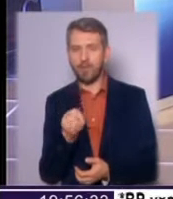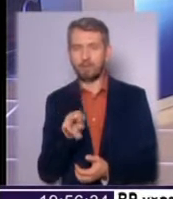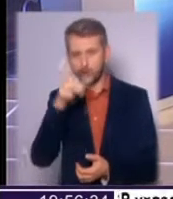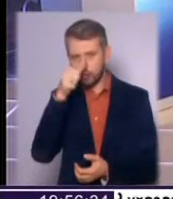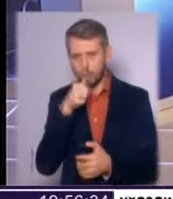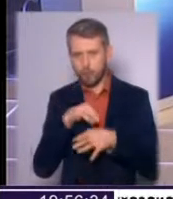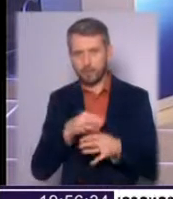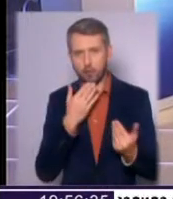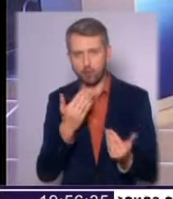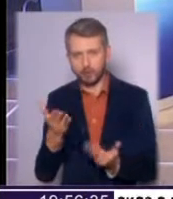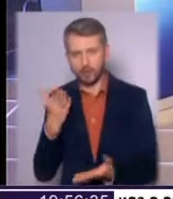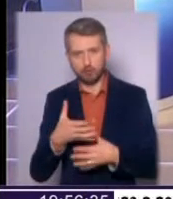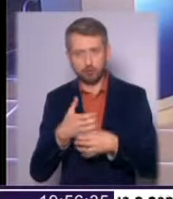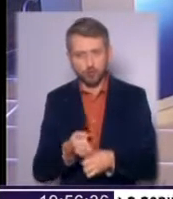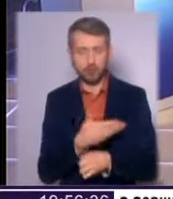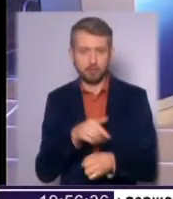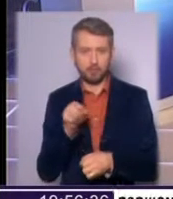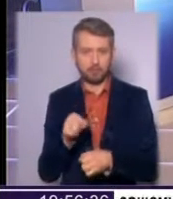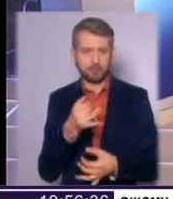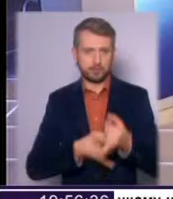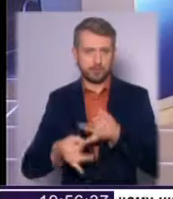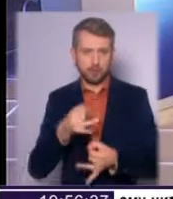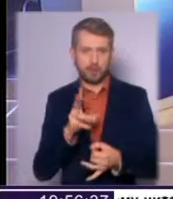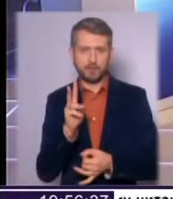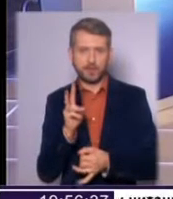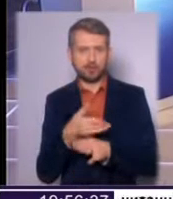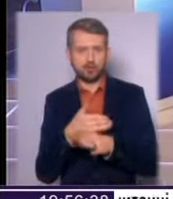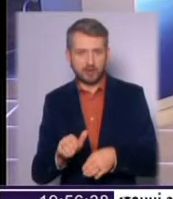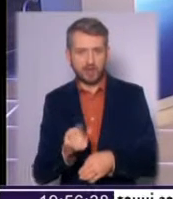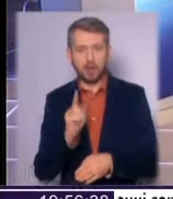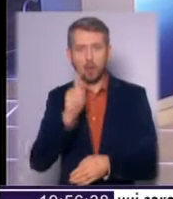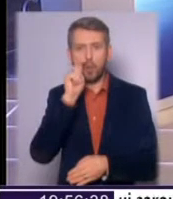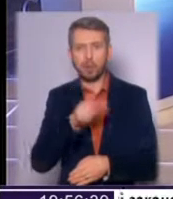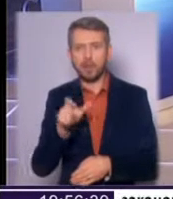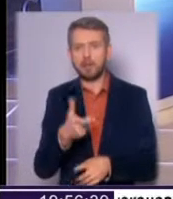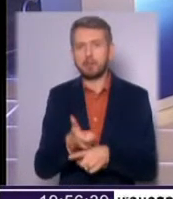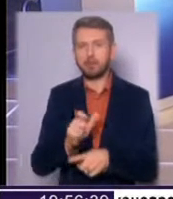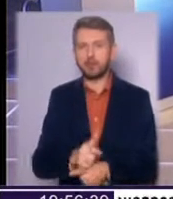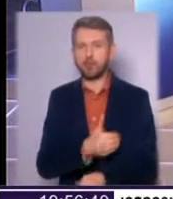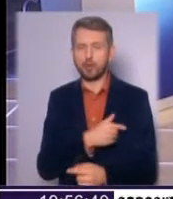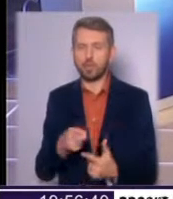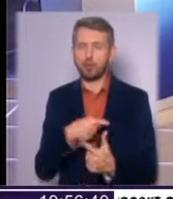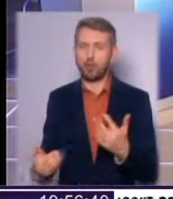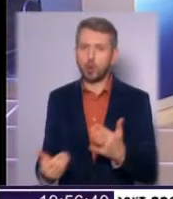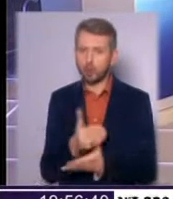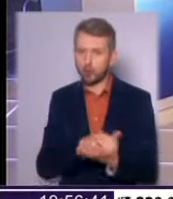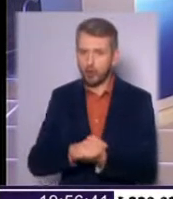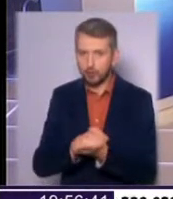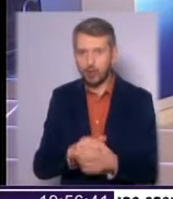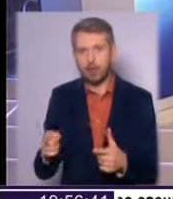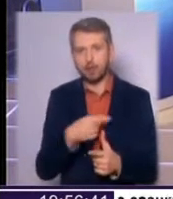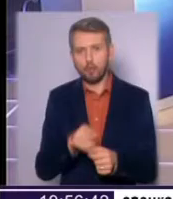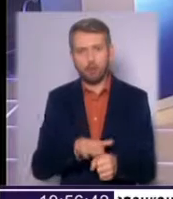опитування, і якщо коротко, ми детально про нього поговоримо в третій частині програми «Столиця», але українці переважно хочуть або нову коаліцію, або